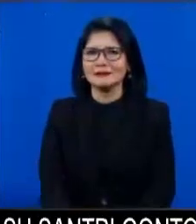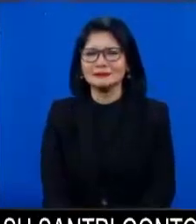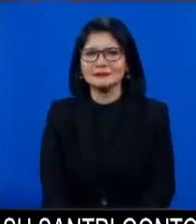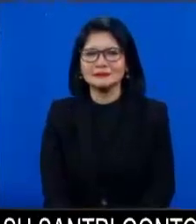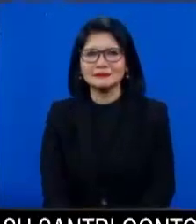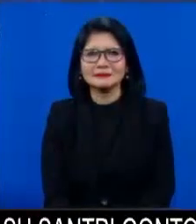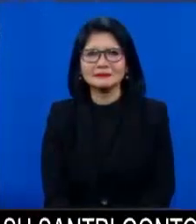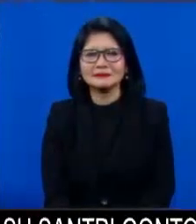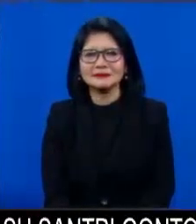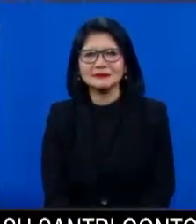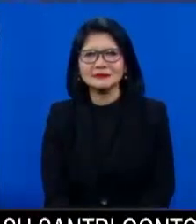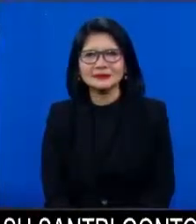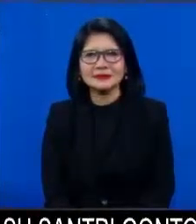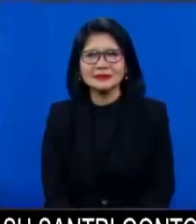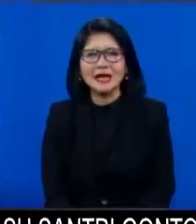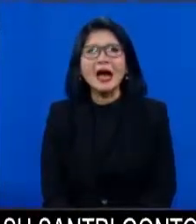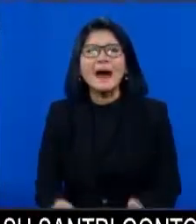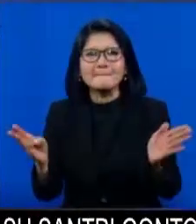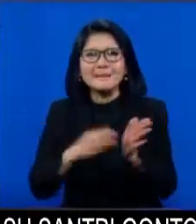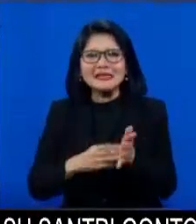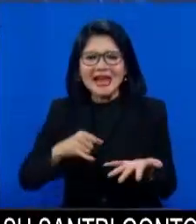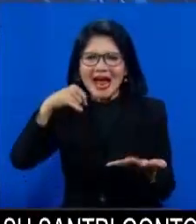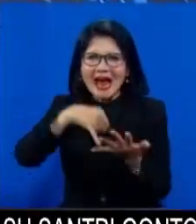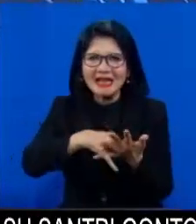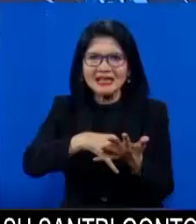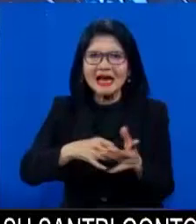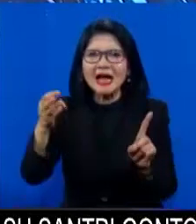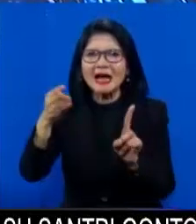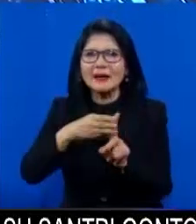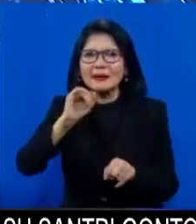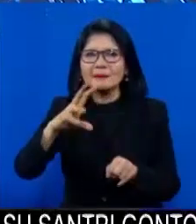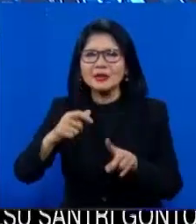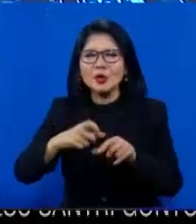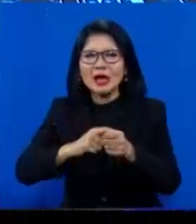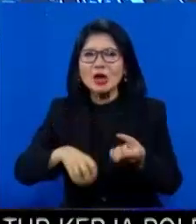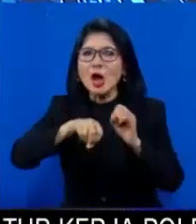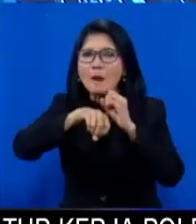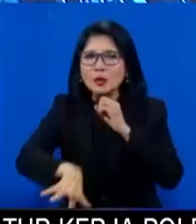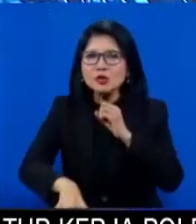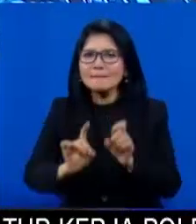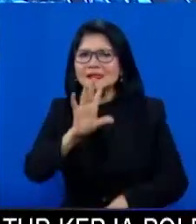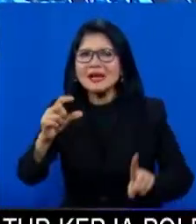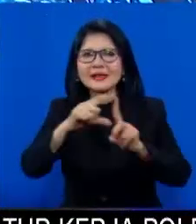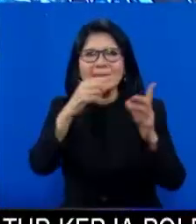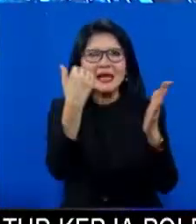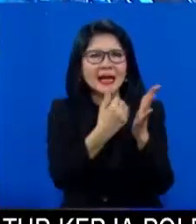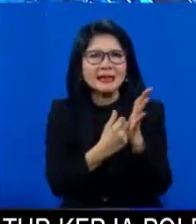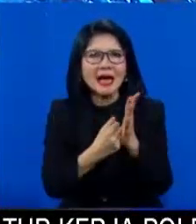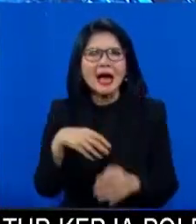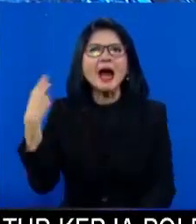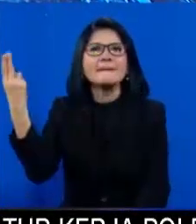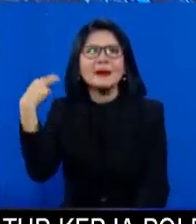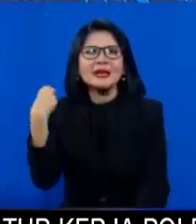Kita ke informasi soal aksi peretas atau hacker bernama Bjorka. Setelah membocorkan sejumlah data, akhirnya pemerintah merespon